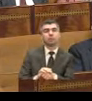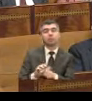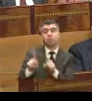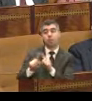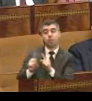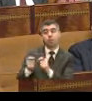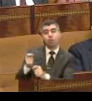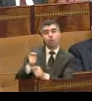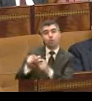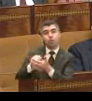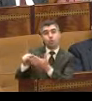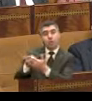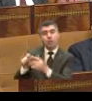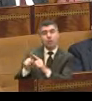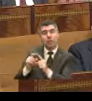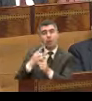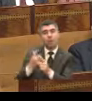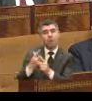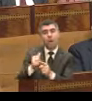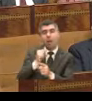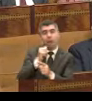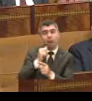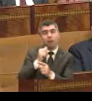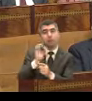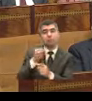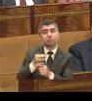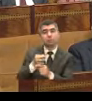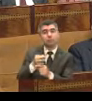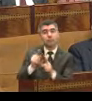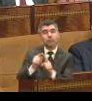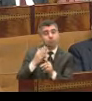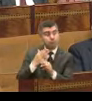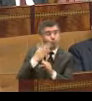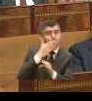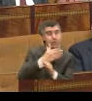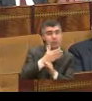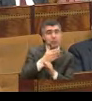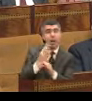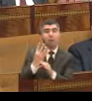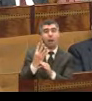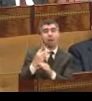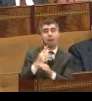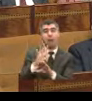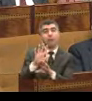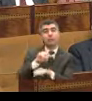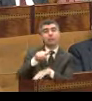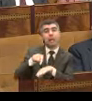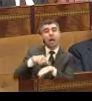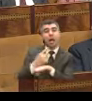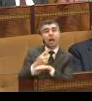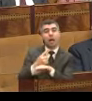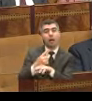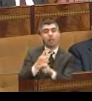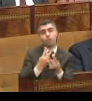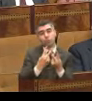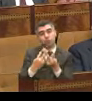السيتيرنات ب 600 درهم وب 700 درهم. الناس مازال كتمشي تسقي باربعه الساعات وب 6 الساعات. اقليم الصويره السيد الوزير توفات